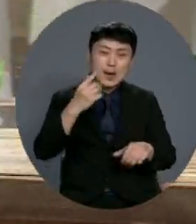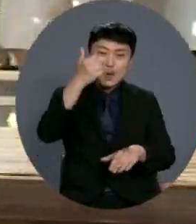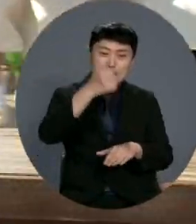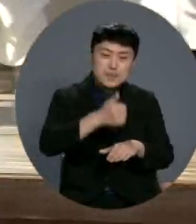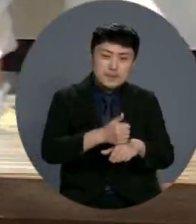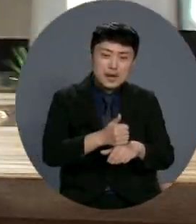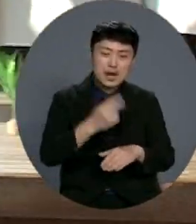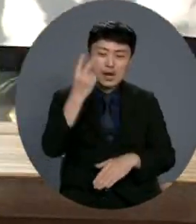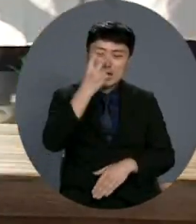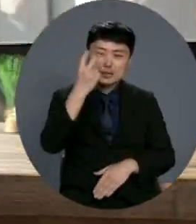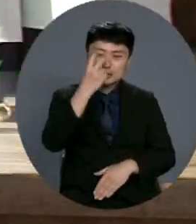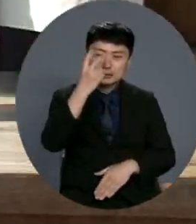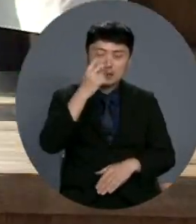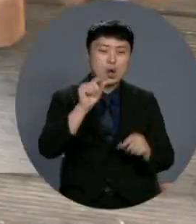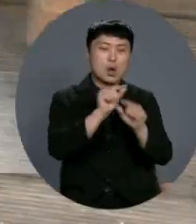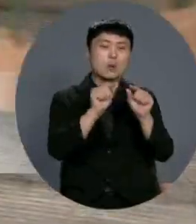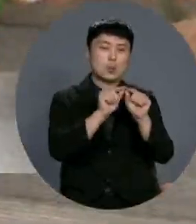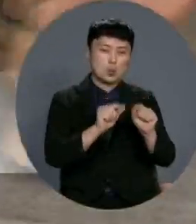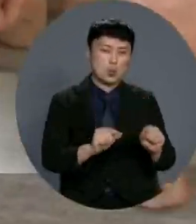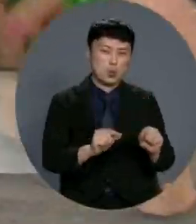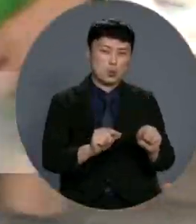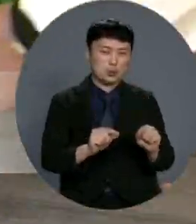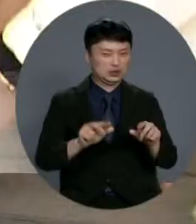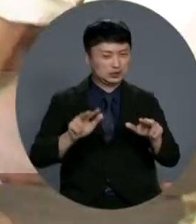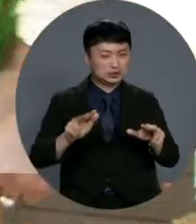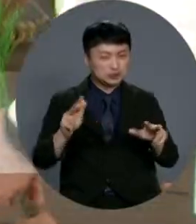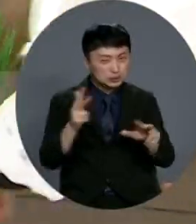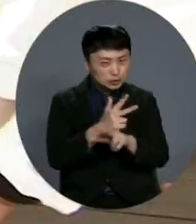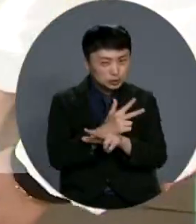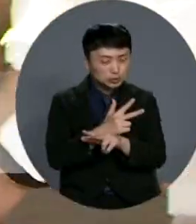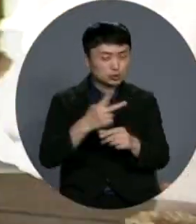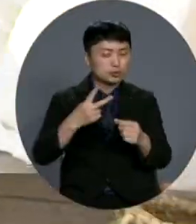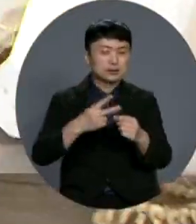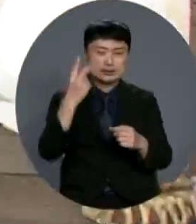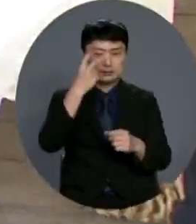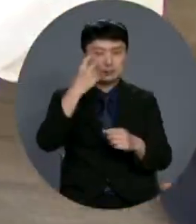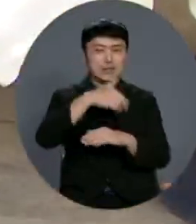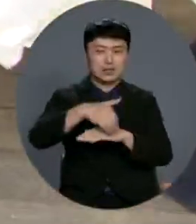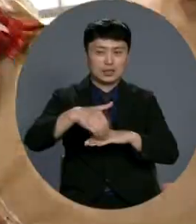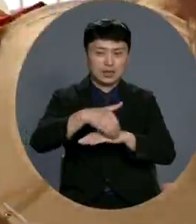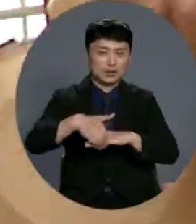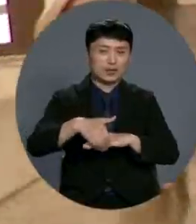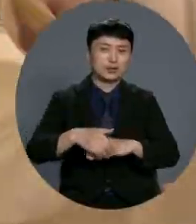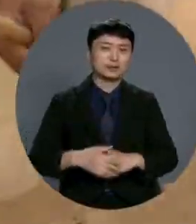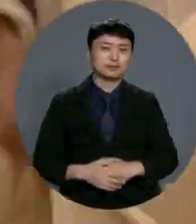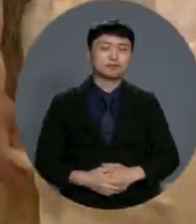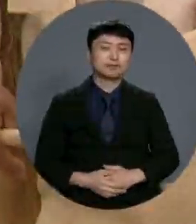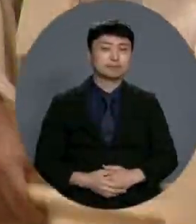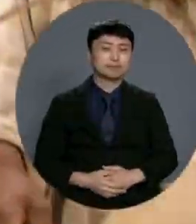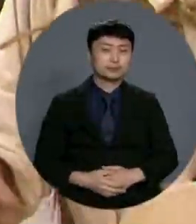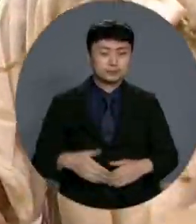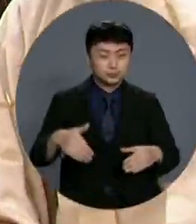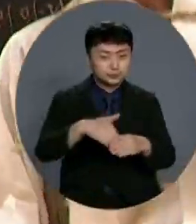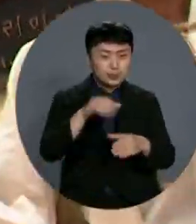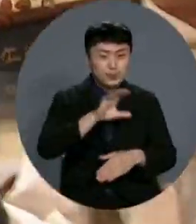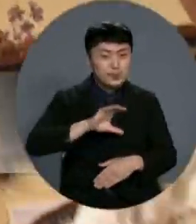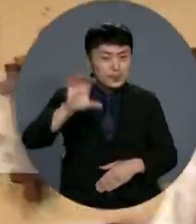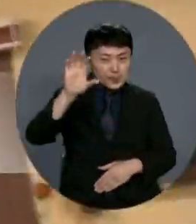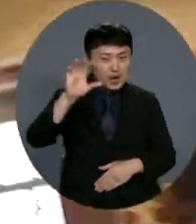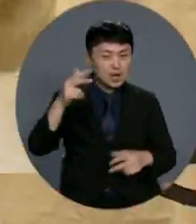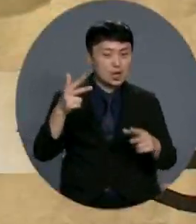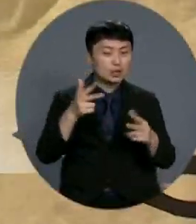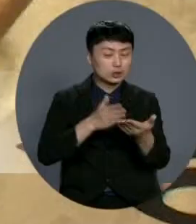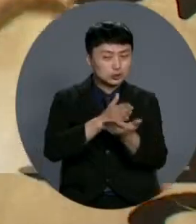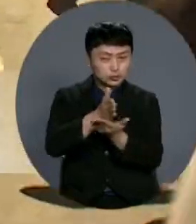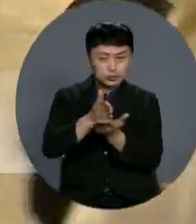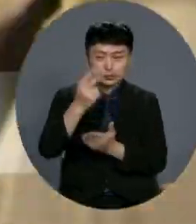심사에서 이례적으로 보류 판정을 받아 이번 주에 두 번째 심사가 진행되고 있습니다. 문화재 지정 여부는 전문가